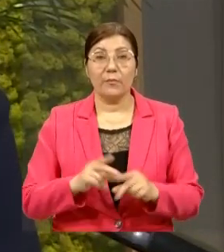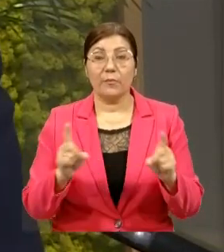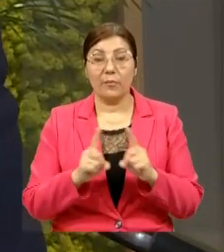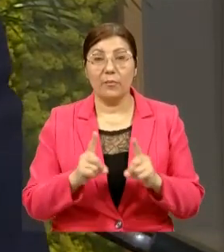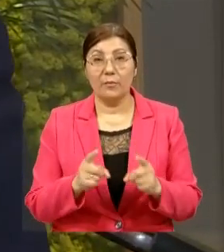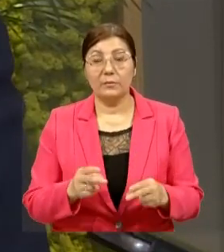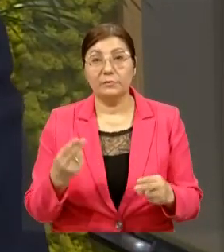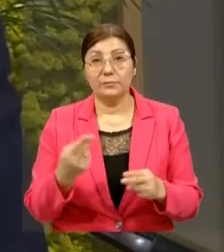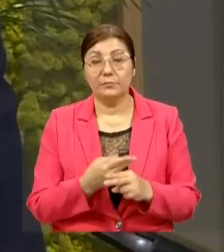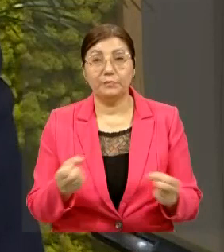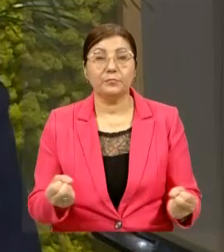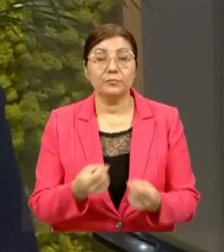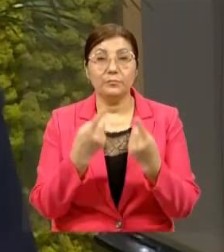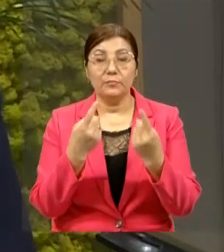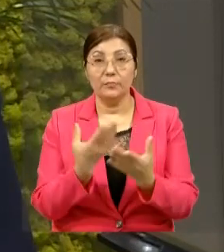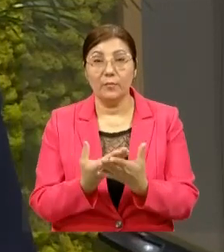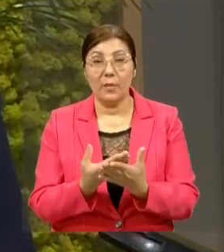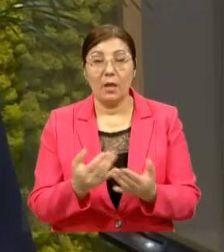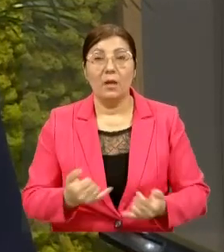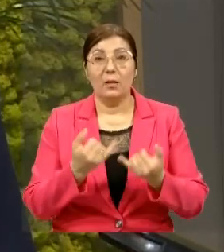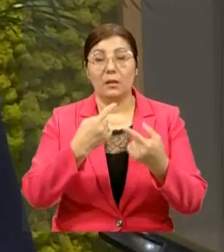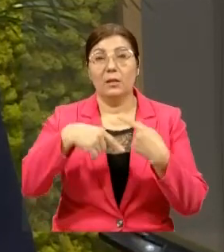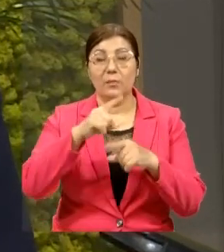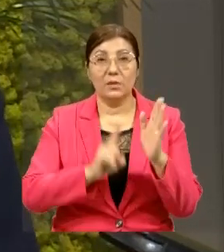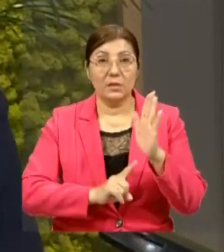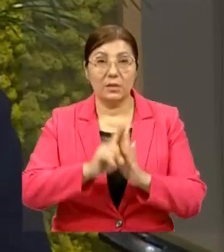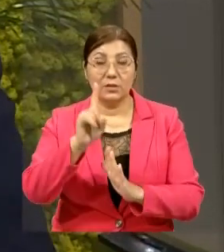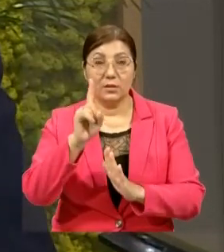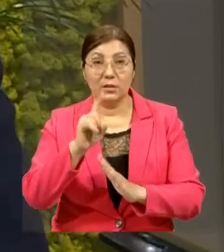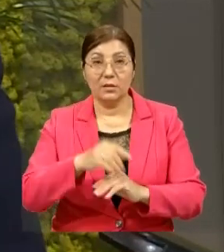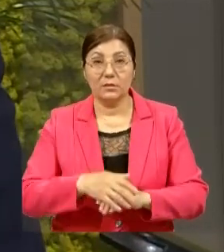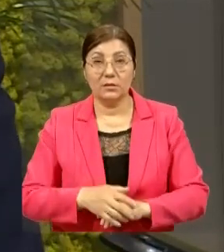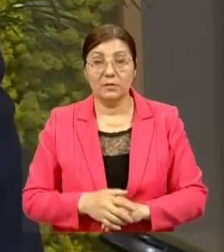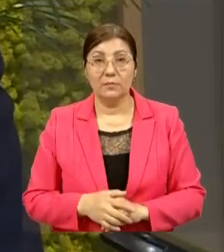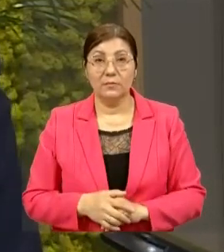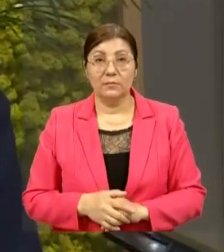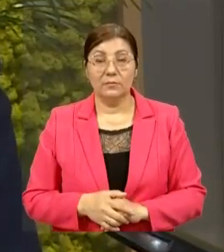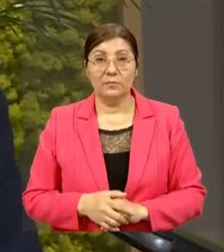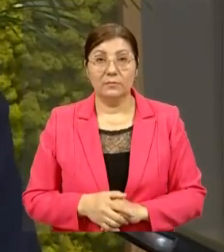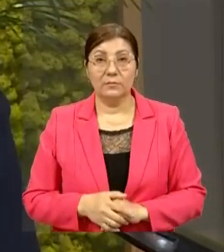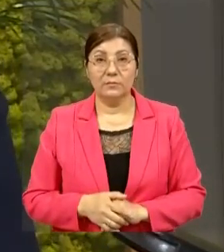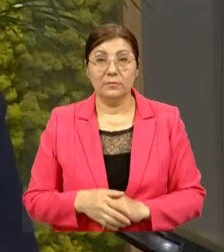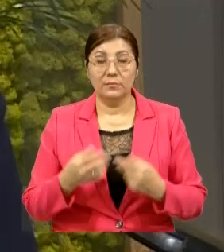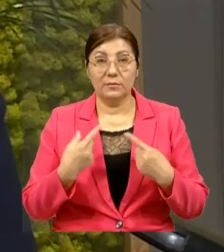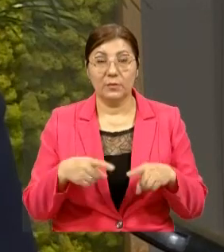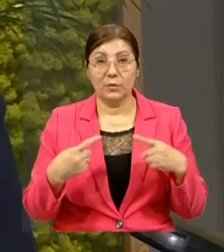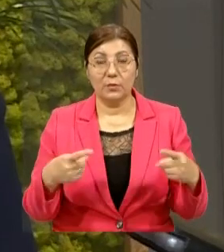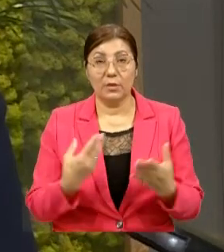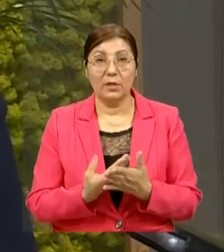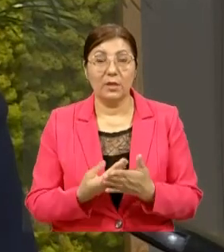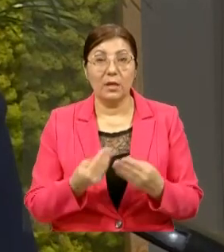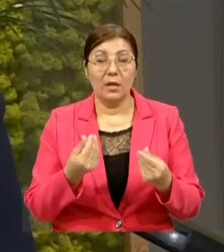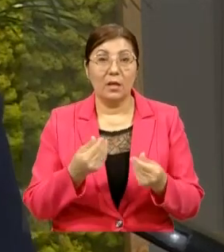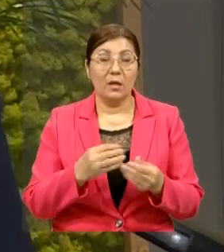возникают административные барьеры где бизнес начинает тот или иной инвестиционный